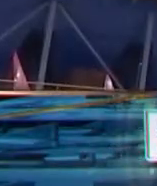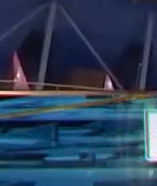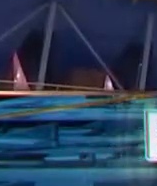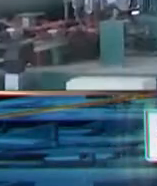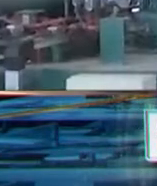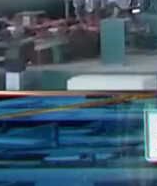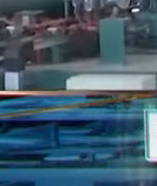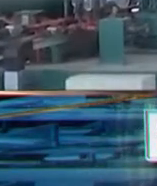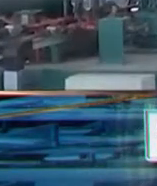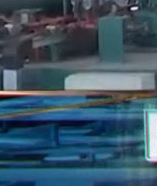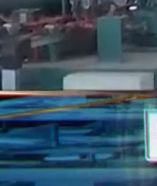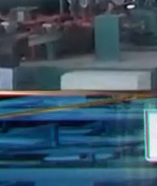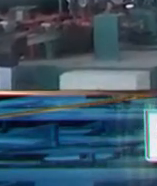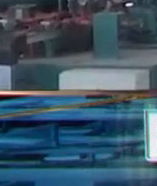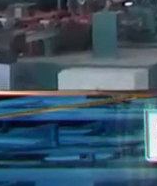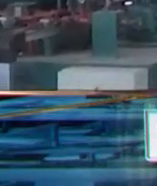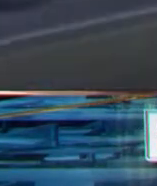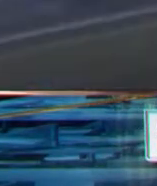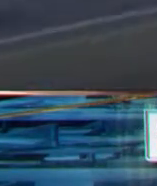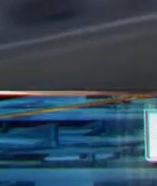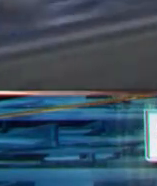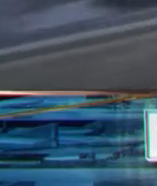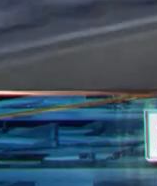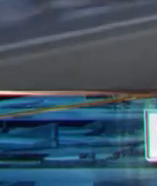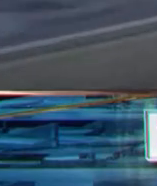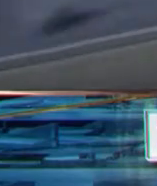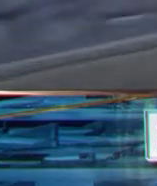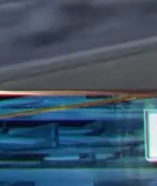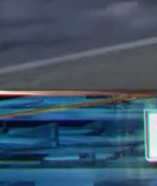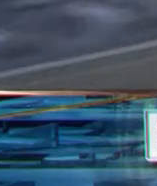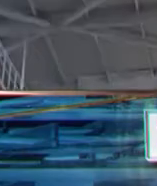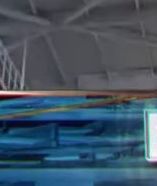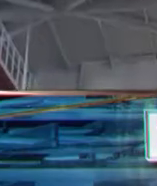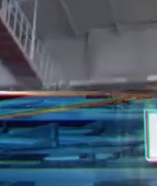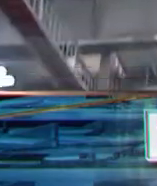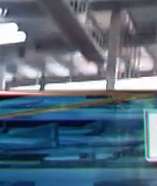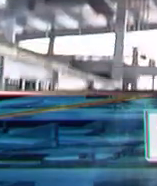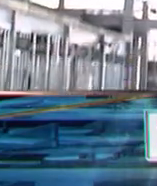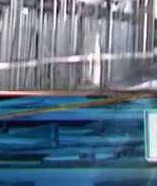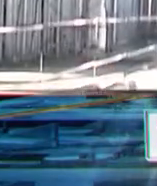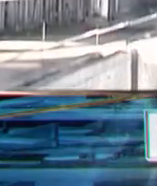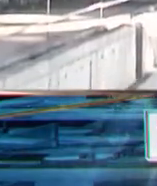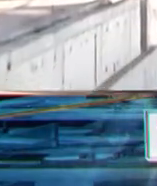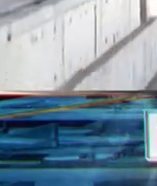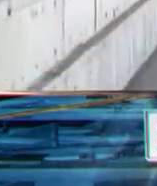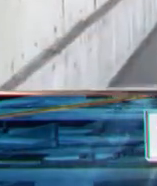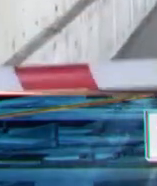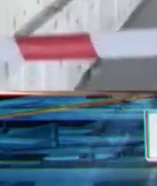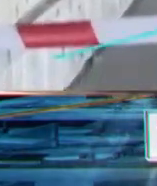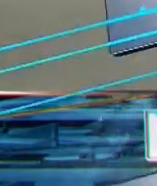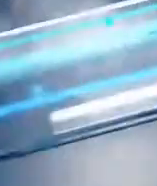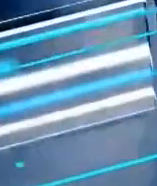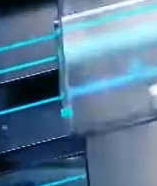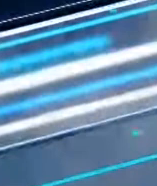Тәуелсіздік күніне тарту 16 қарашадан 16 желтоқсанға дейін Алматы облысында 30-10 іс атқарылады.